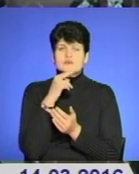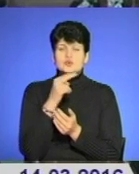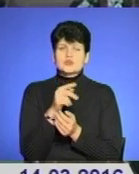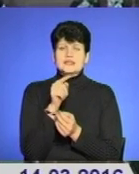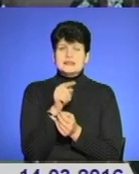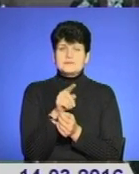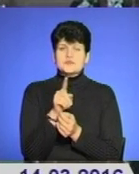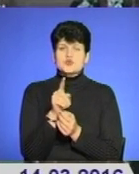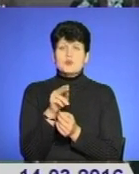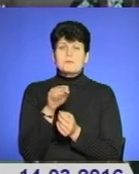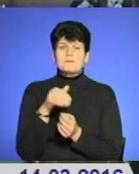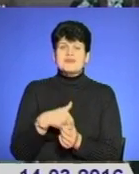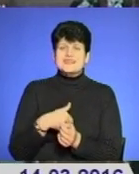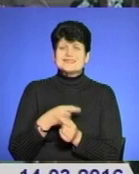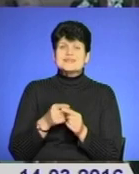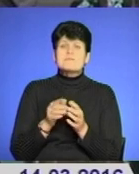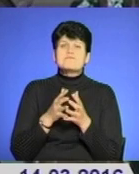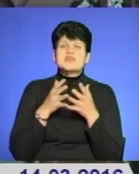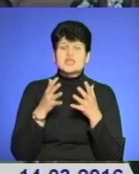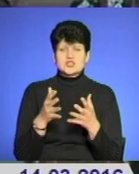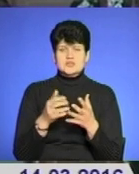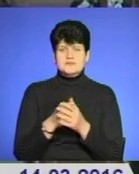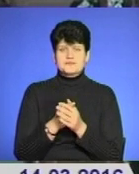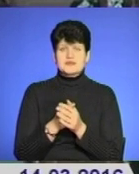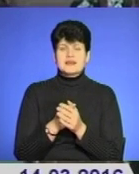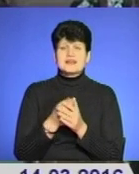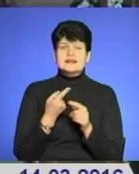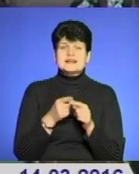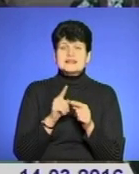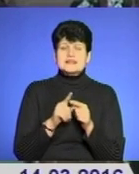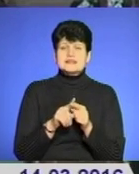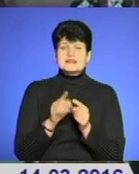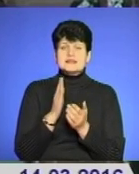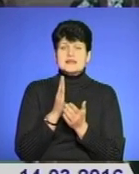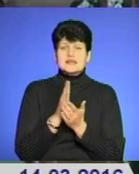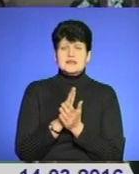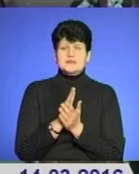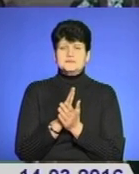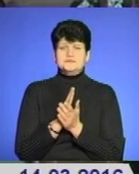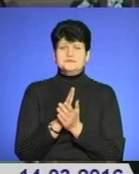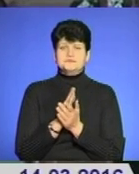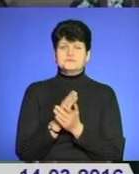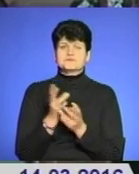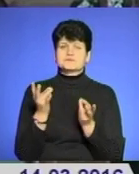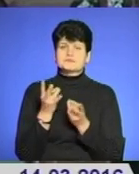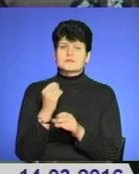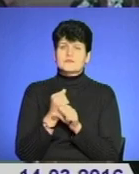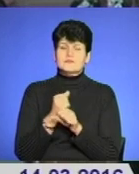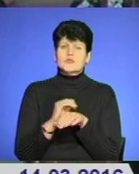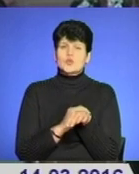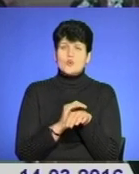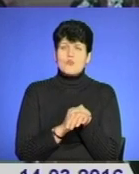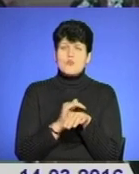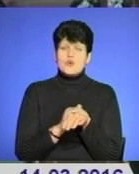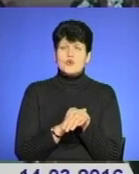є щось більше. Піст – це є виклик християнина на добро, на